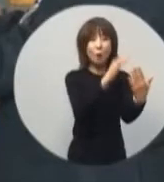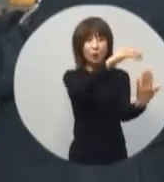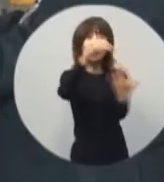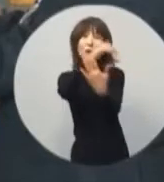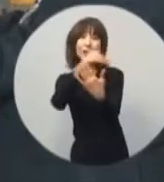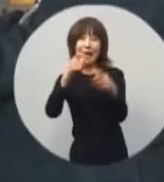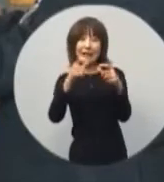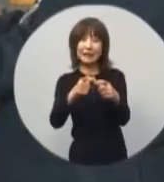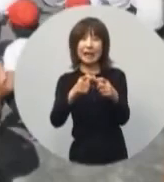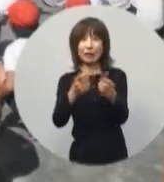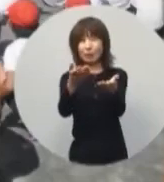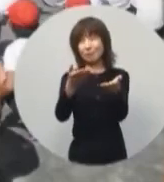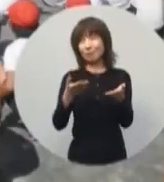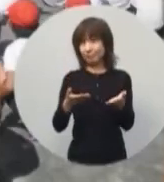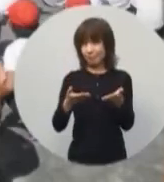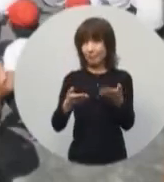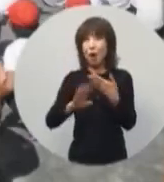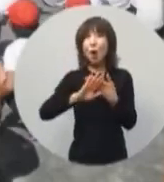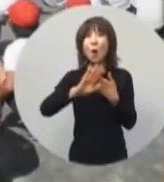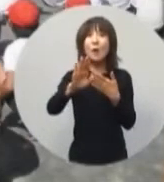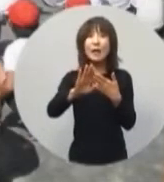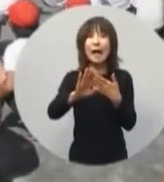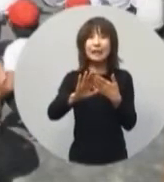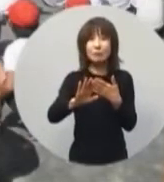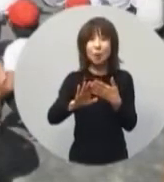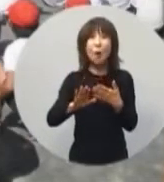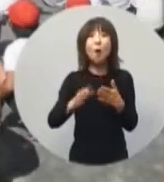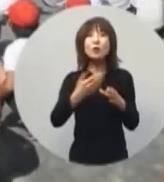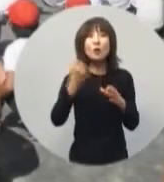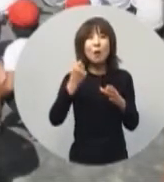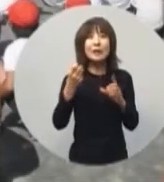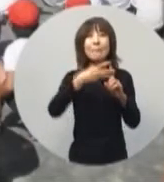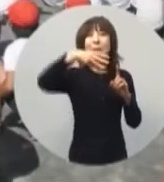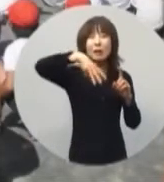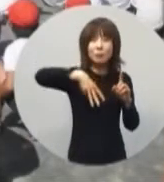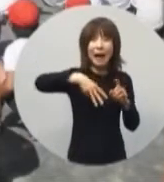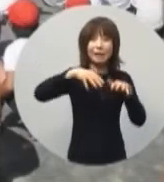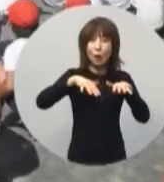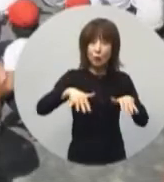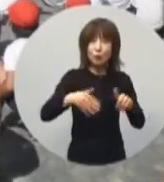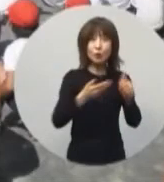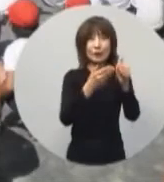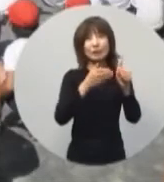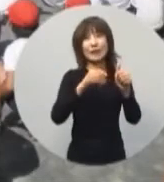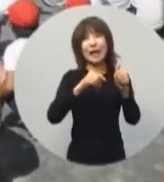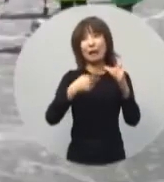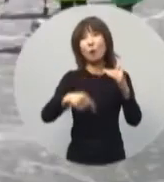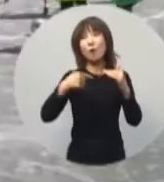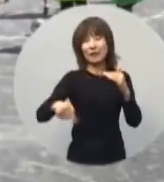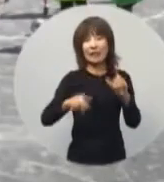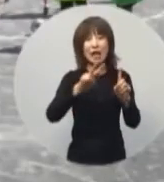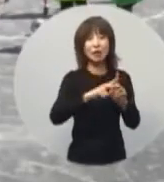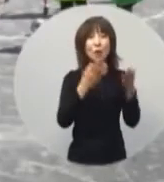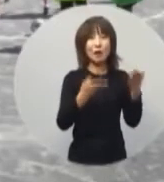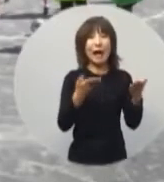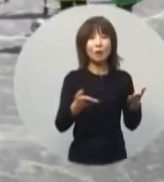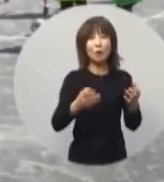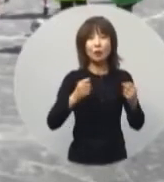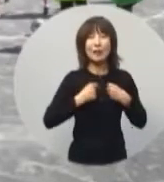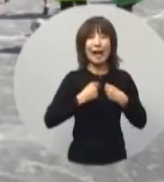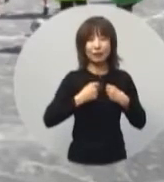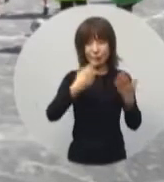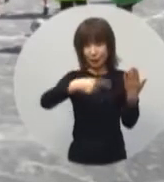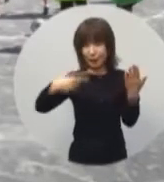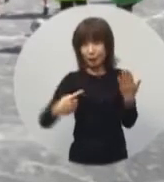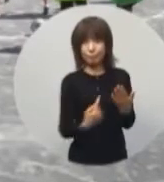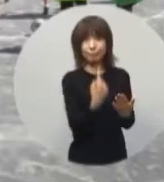よ。他にもなんと湘南ベルマーレの普及育成コーチが小学校の体育の授業に参加してい